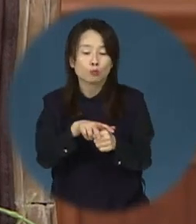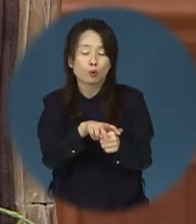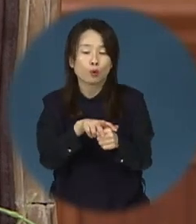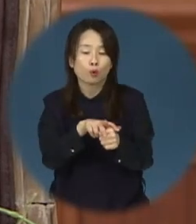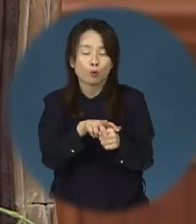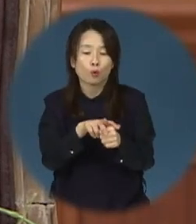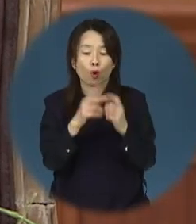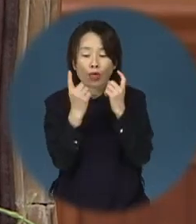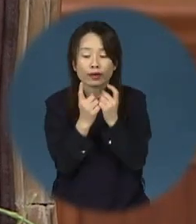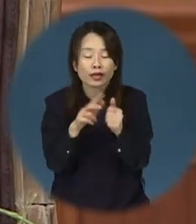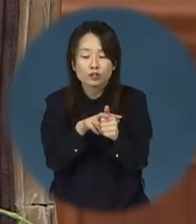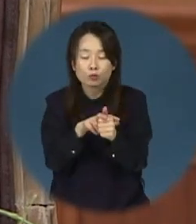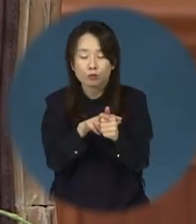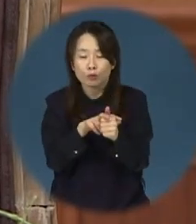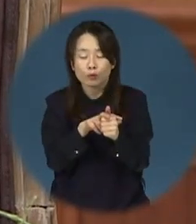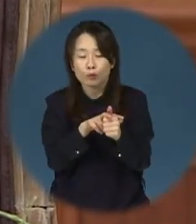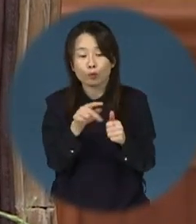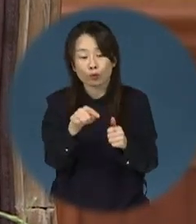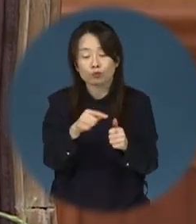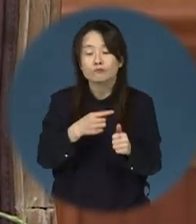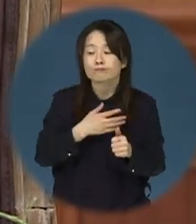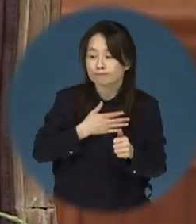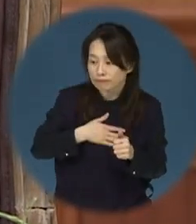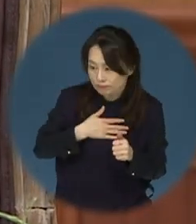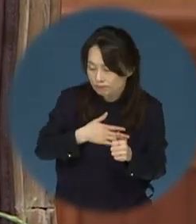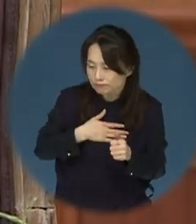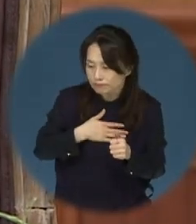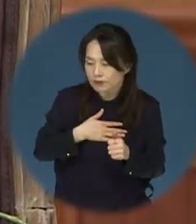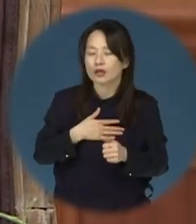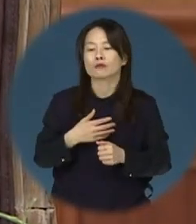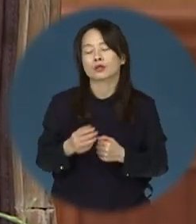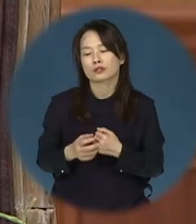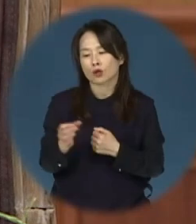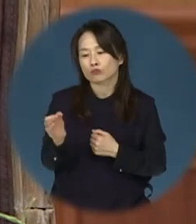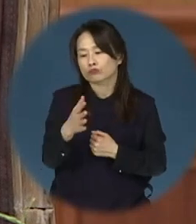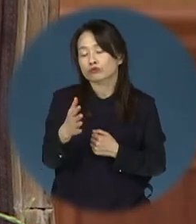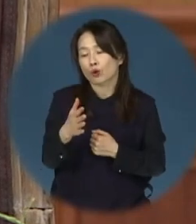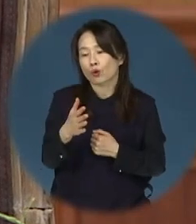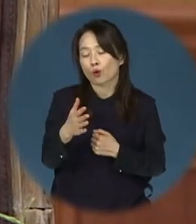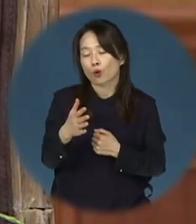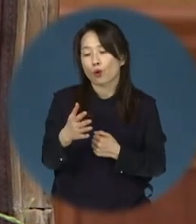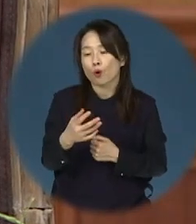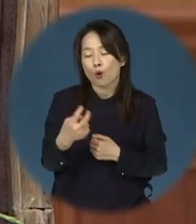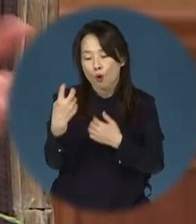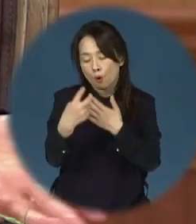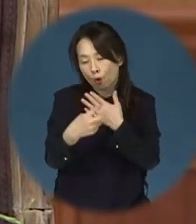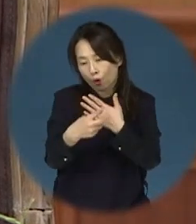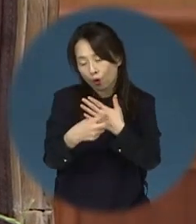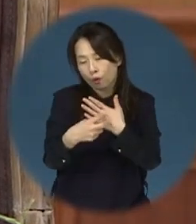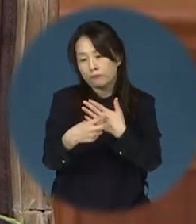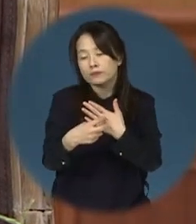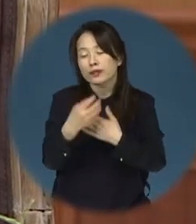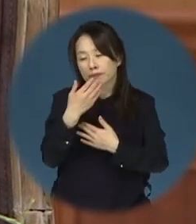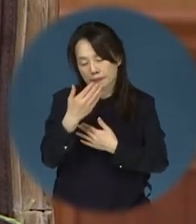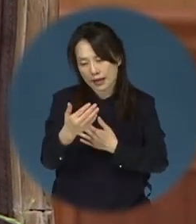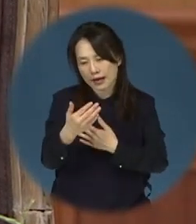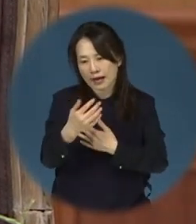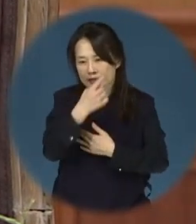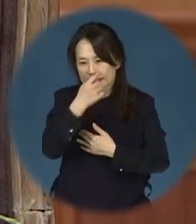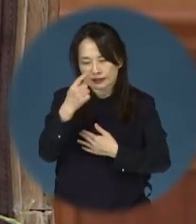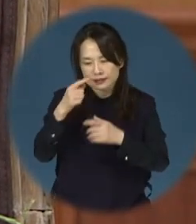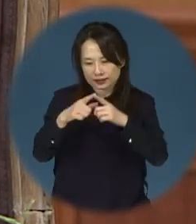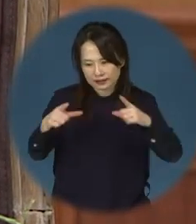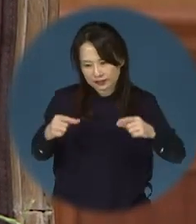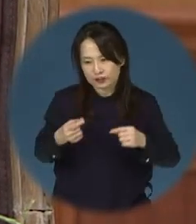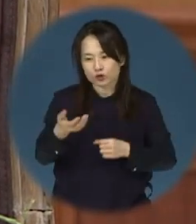없는 그런 노숙인이다. 그러면은 이제 무료 진료 받을 수 있는 증을 끊어줘요. 예. 그러면은 공공병원에